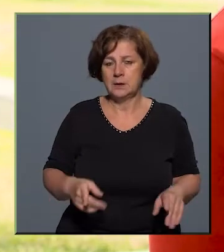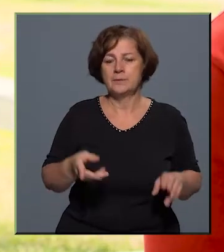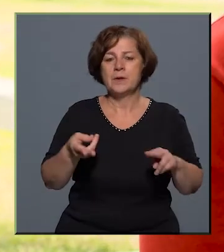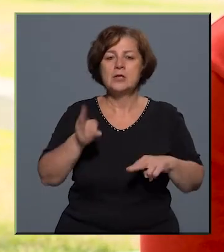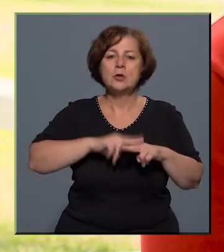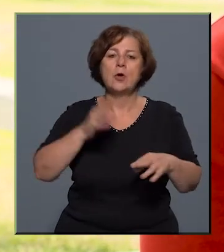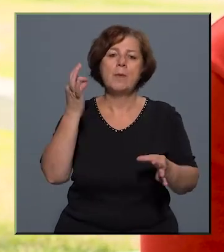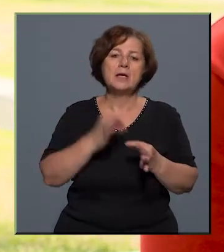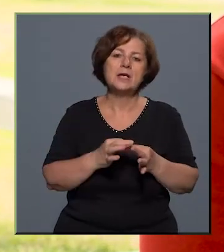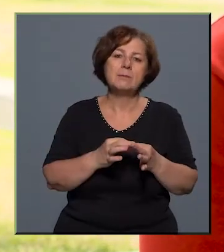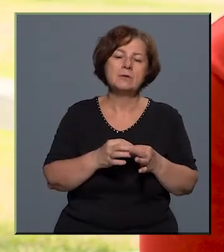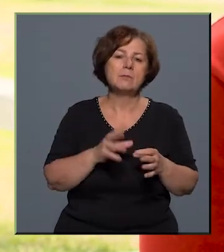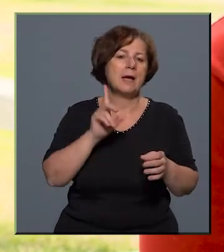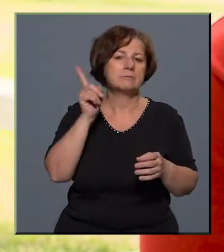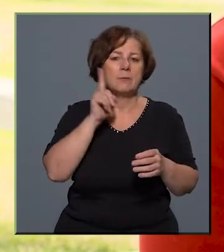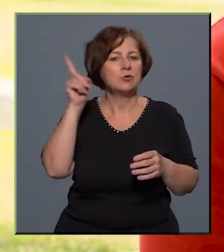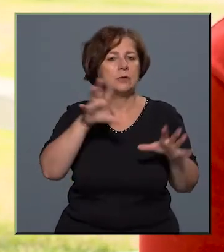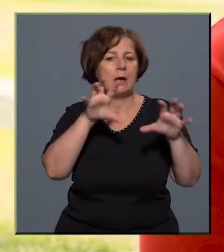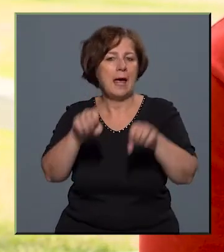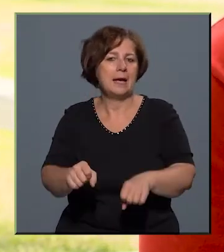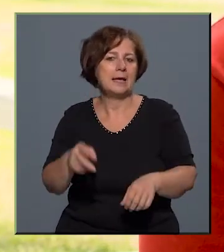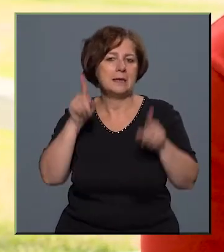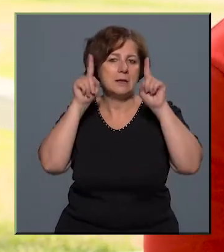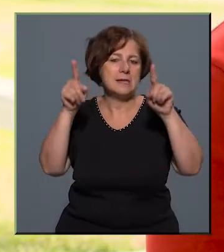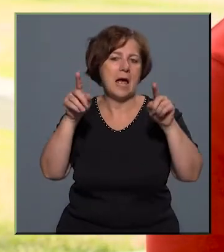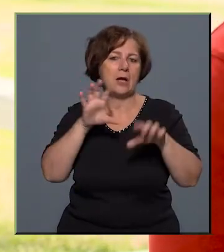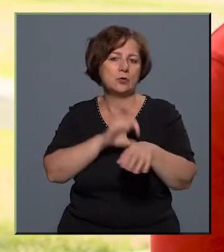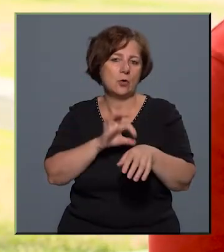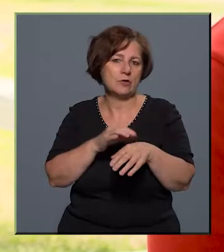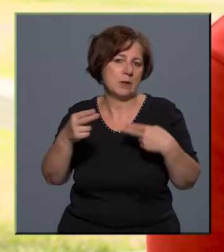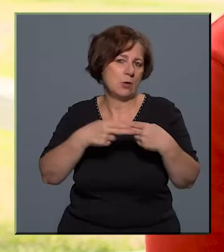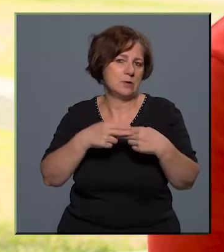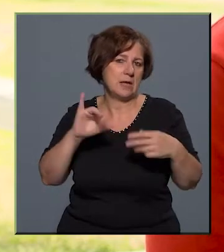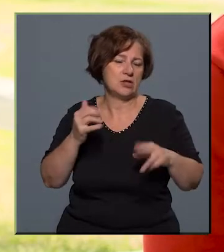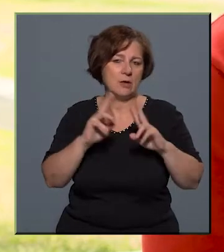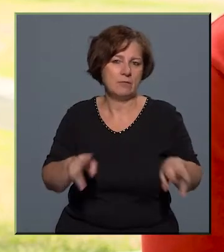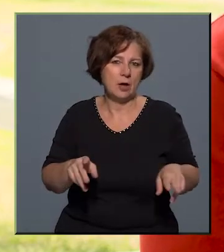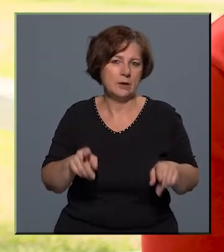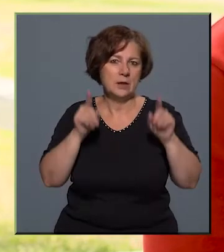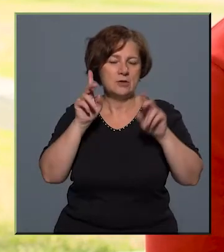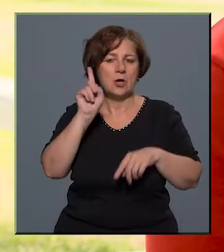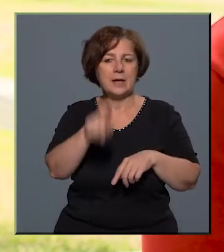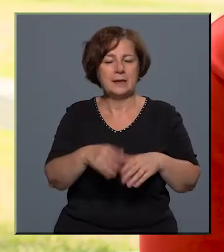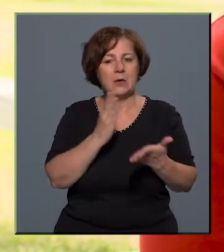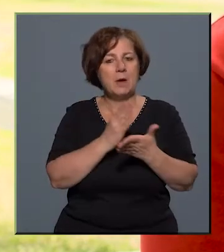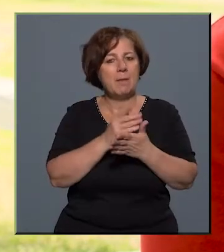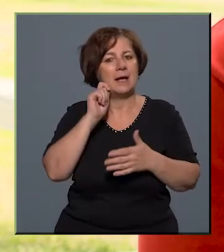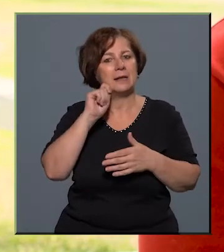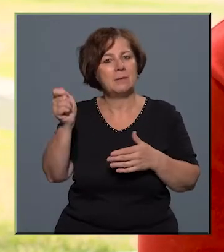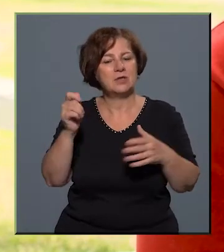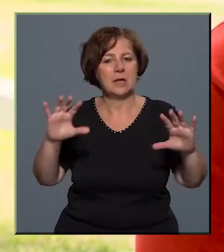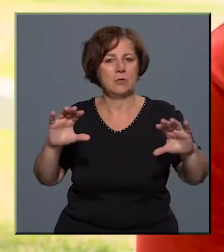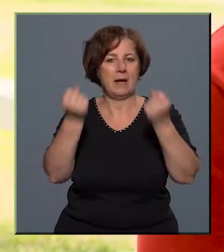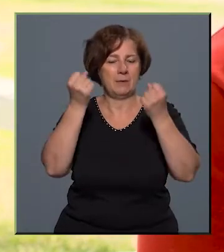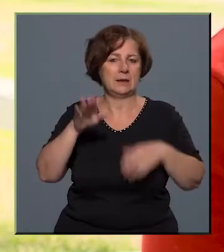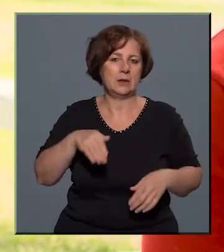és több esetben előfordul, hogy már el se érnek az állatorvoshoz, még akkor se, ha közel van, illetve az állatorvosi rendelőben már nem